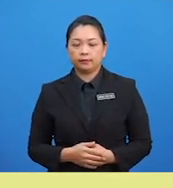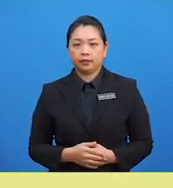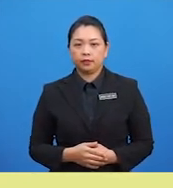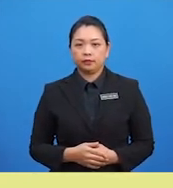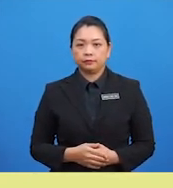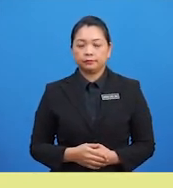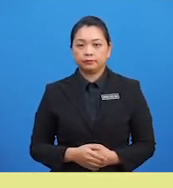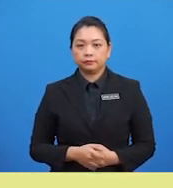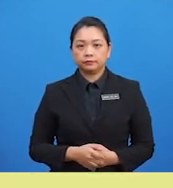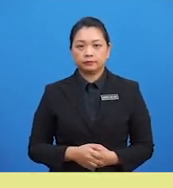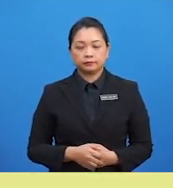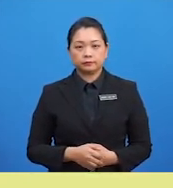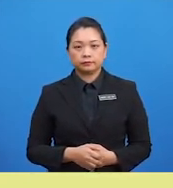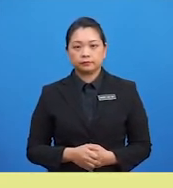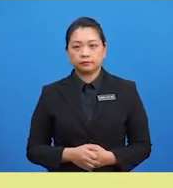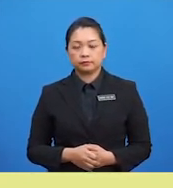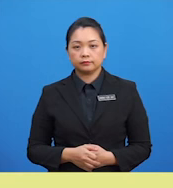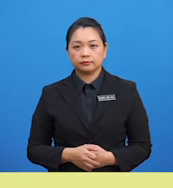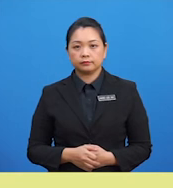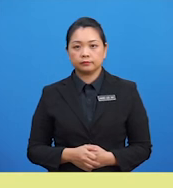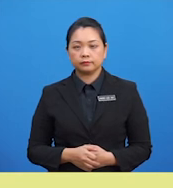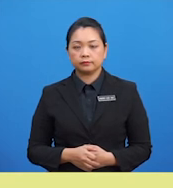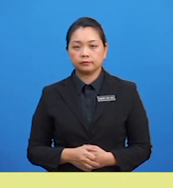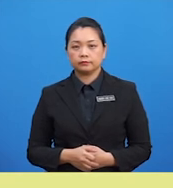Perlu cikgu nyatakan di sini,